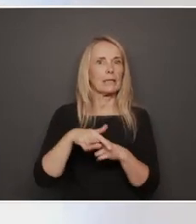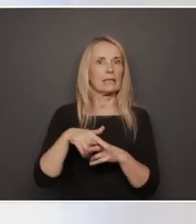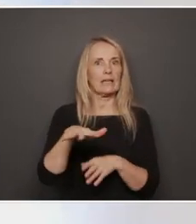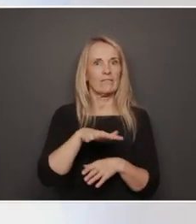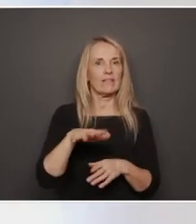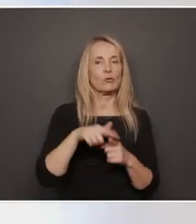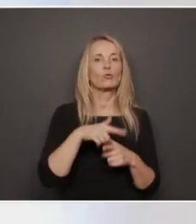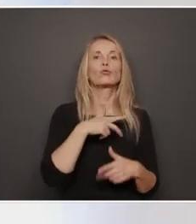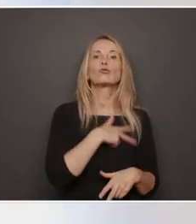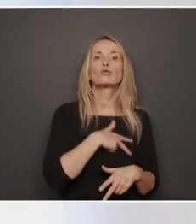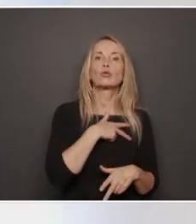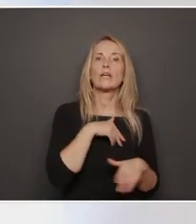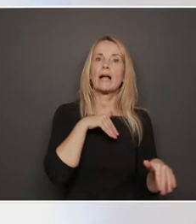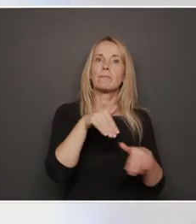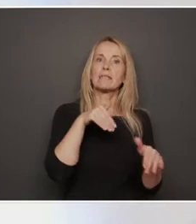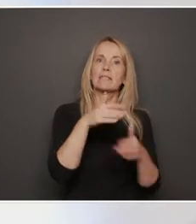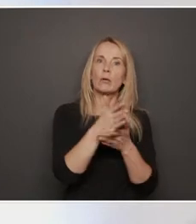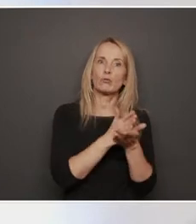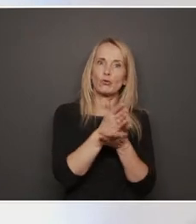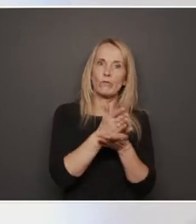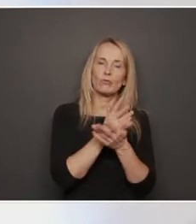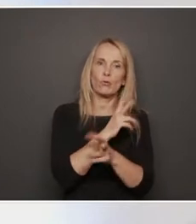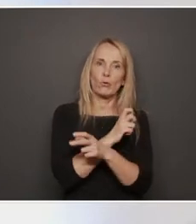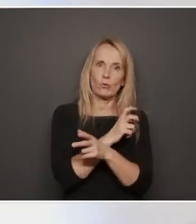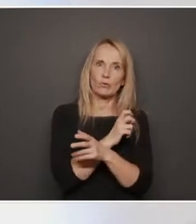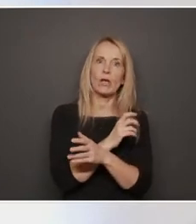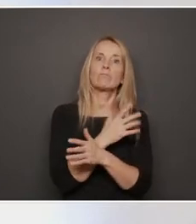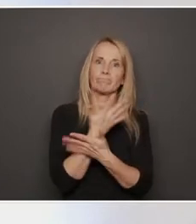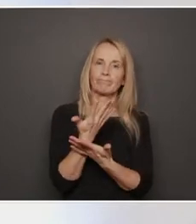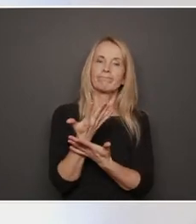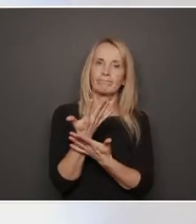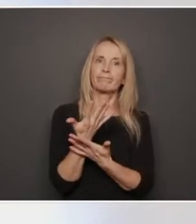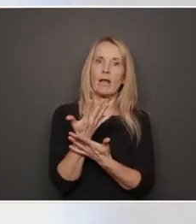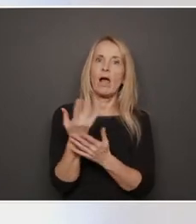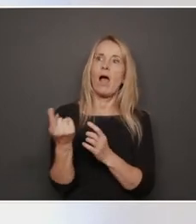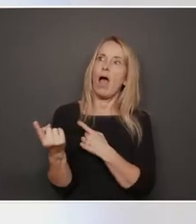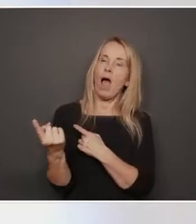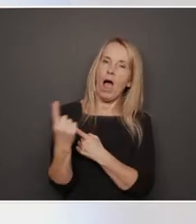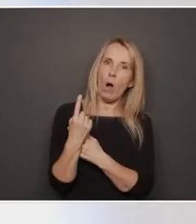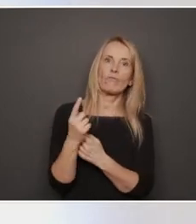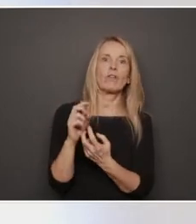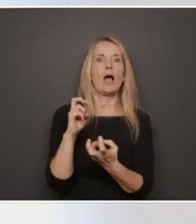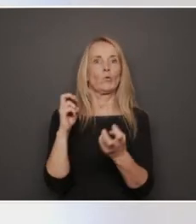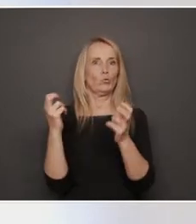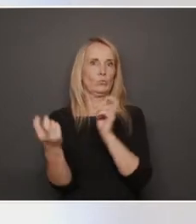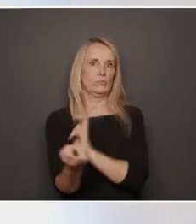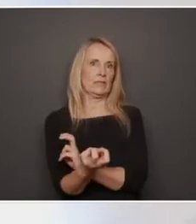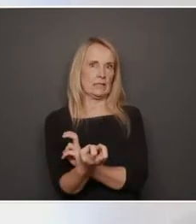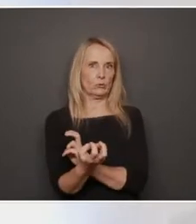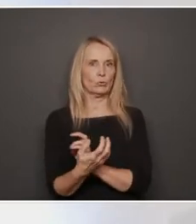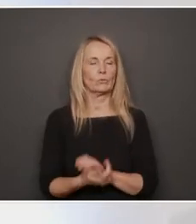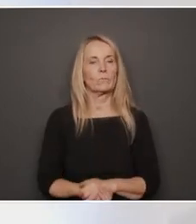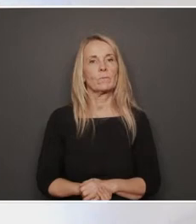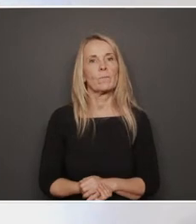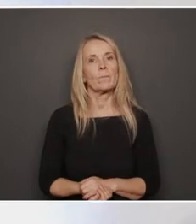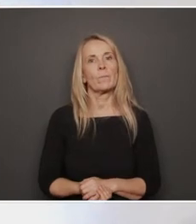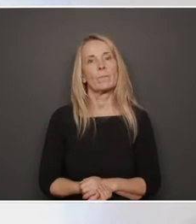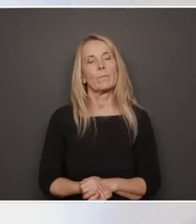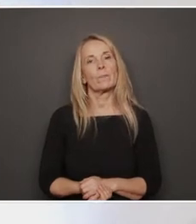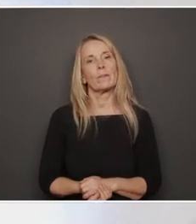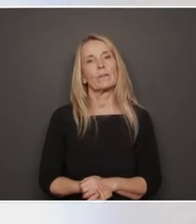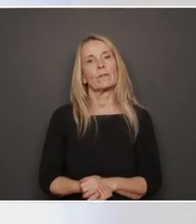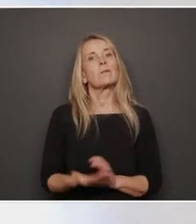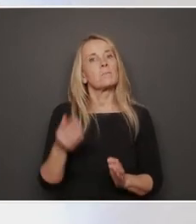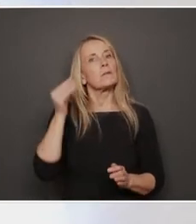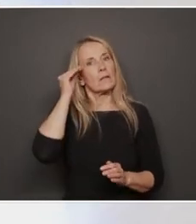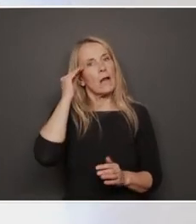Sozialministerium Service Österreich als Auftraggeber und in unserer Umsetzung getroffen haben. Und ich